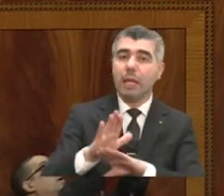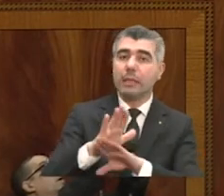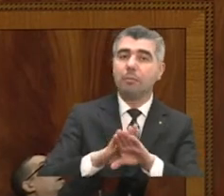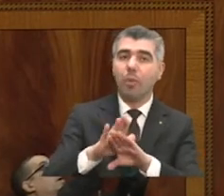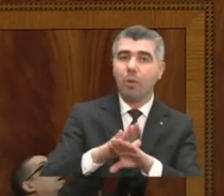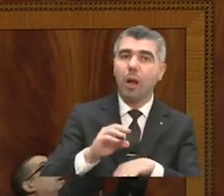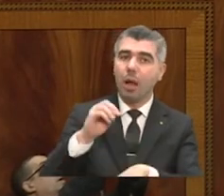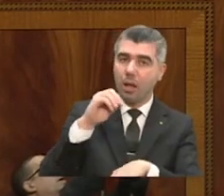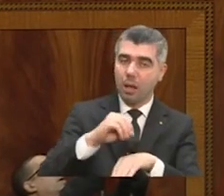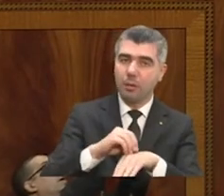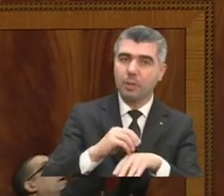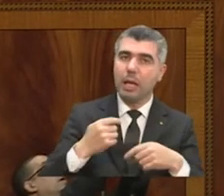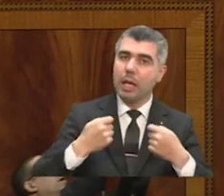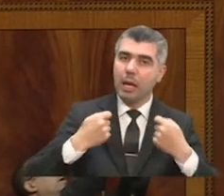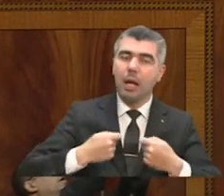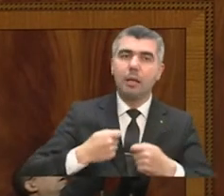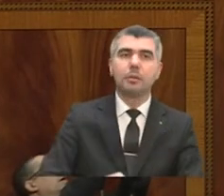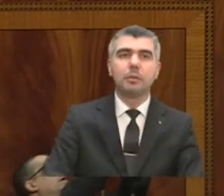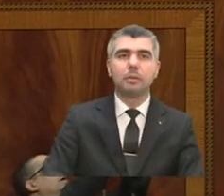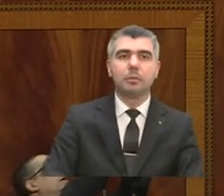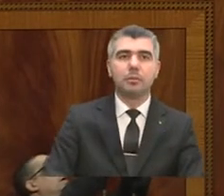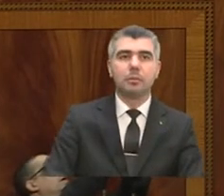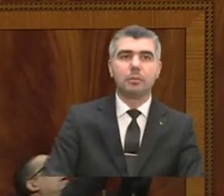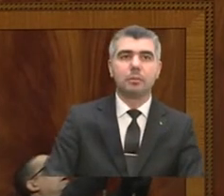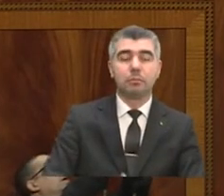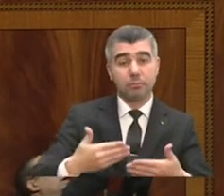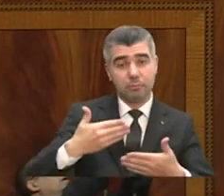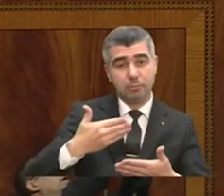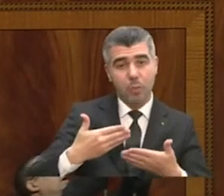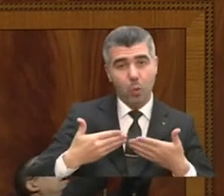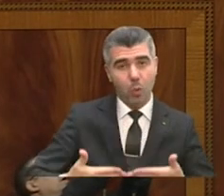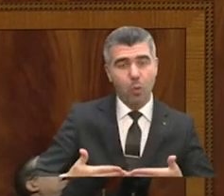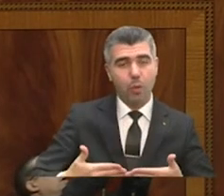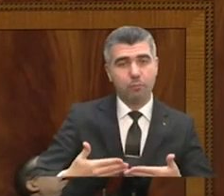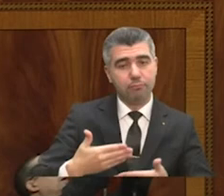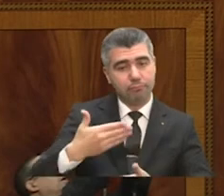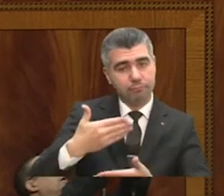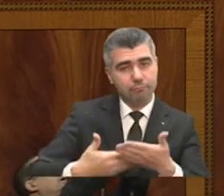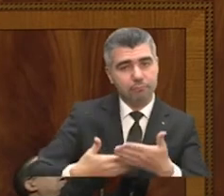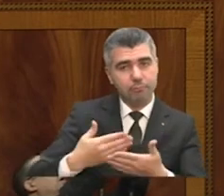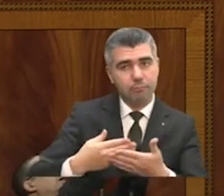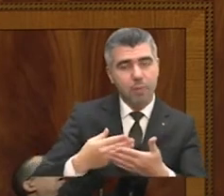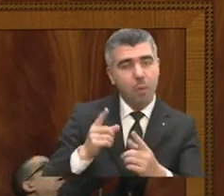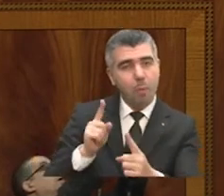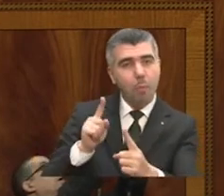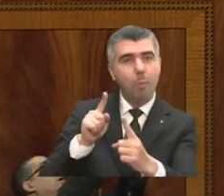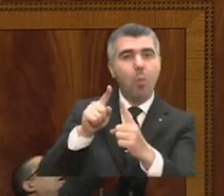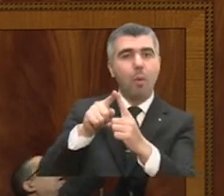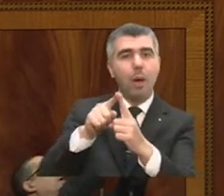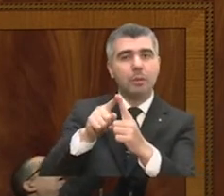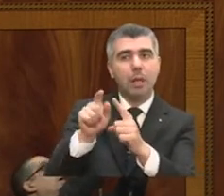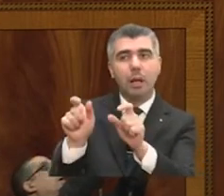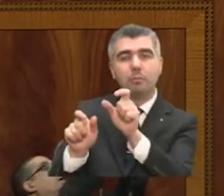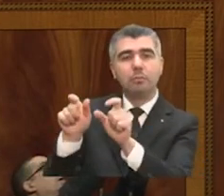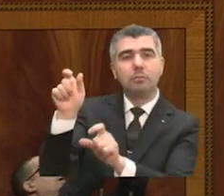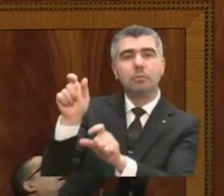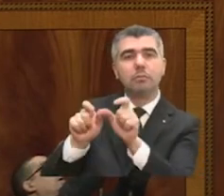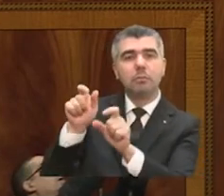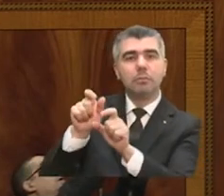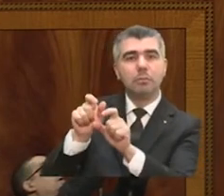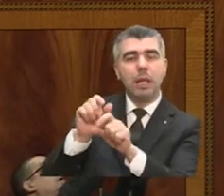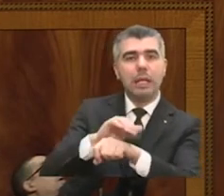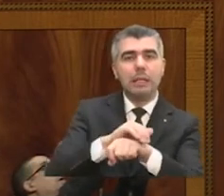courageuse. Permettez-moi, Monsieur le Président, à travers cette allocution, de